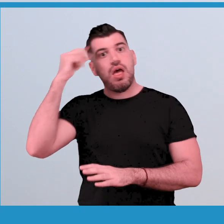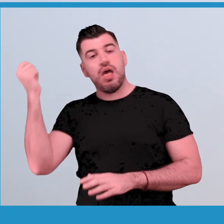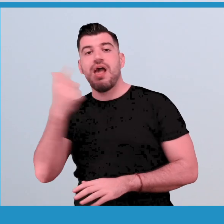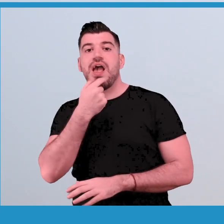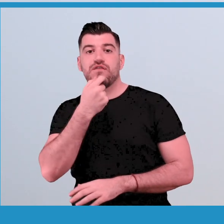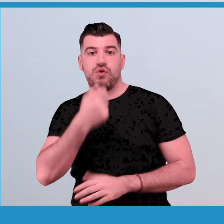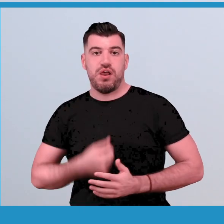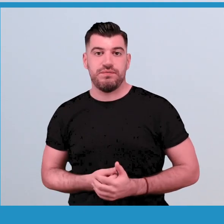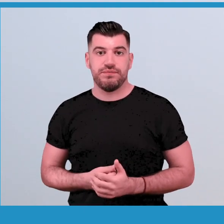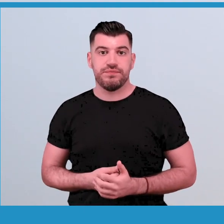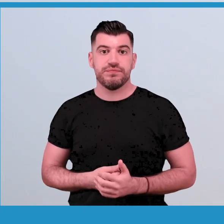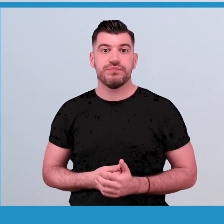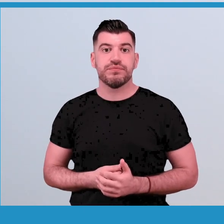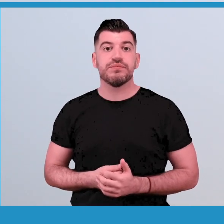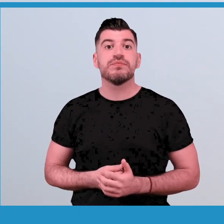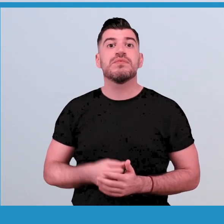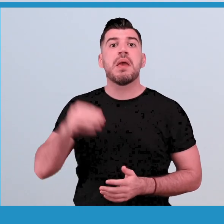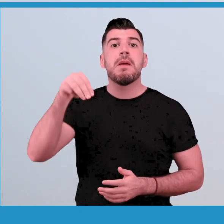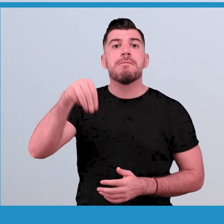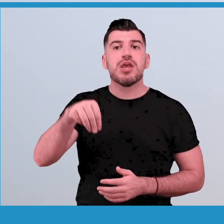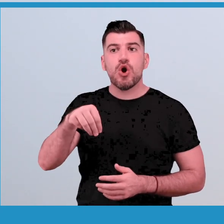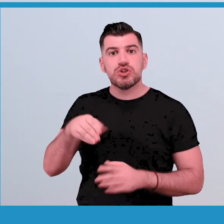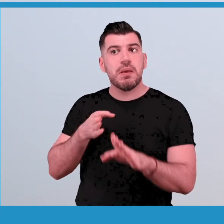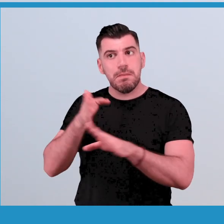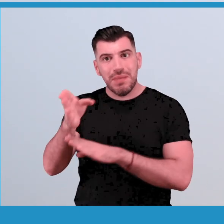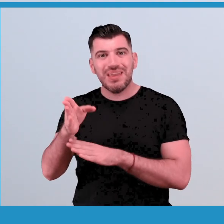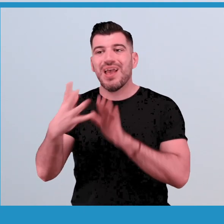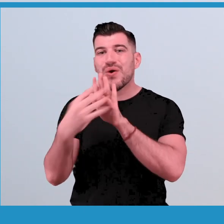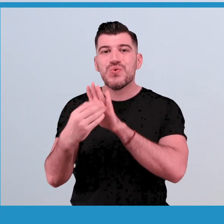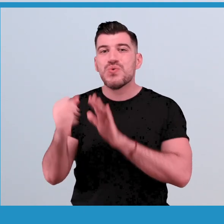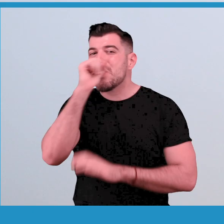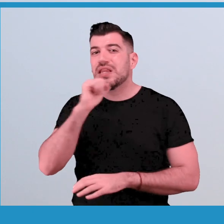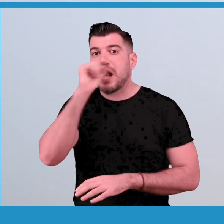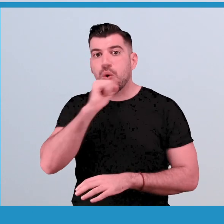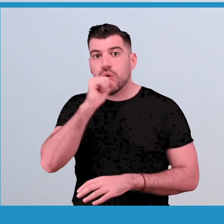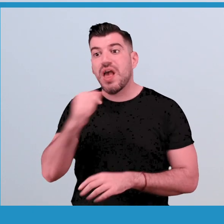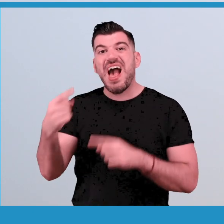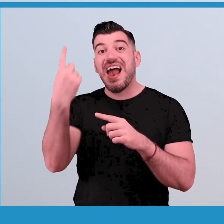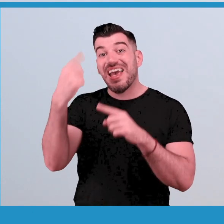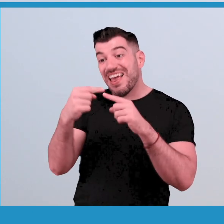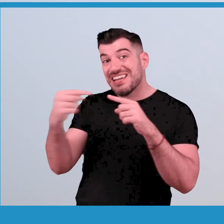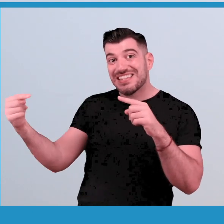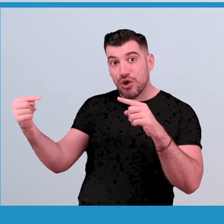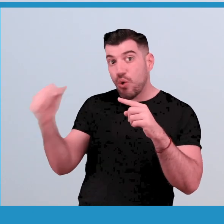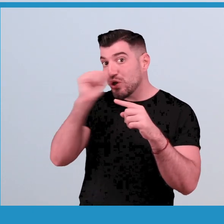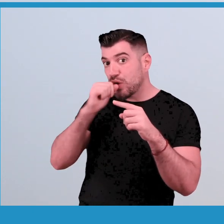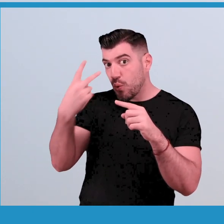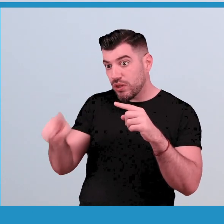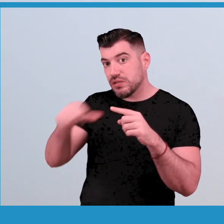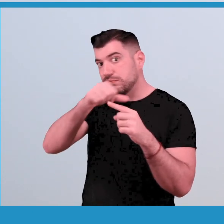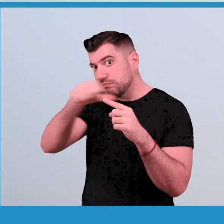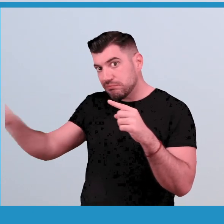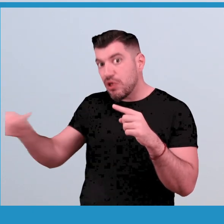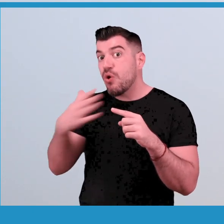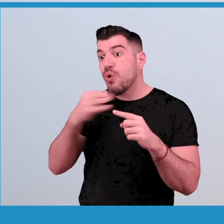να ξαναεχογραφήσει ένα τραγούδι της, παραλείποντας αυτή τη φορά ένα στίχο που θεωρήθηκε προσβλητικός για άτομα με